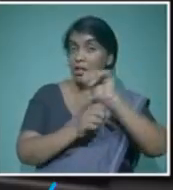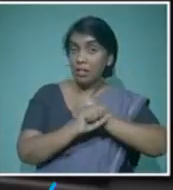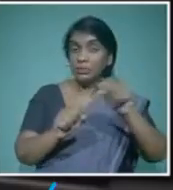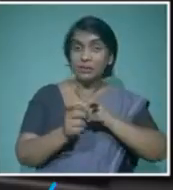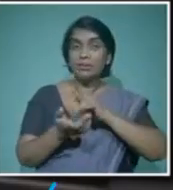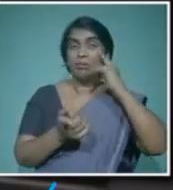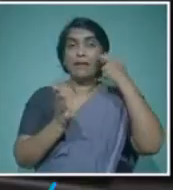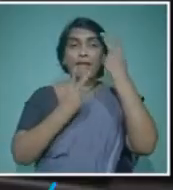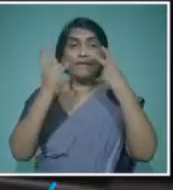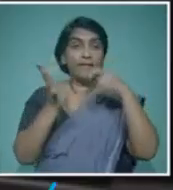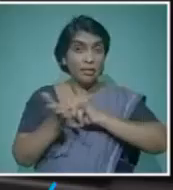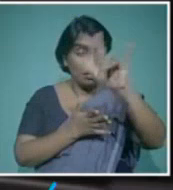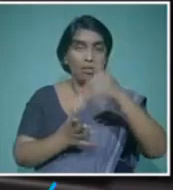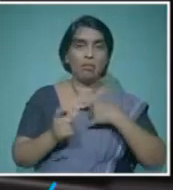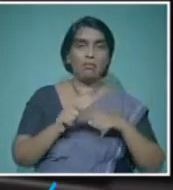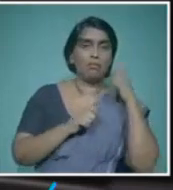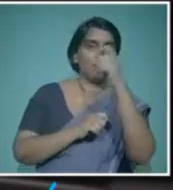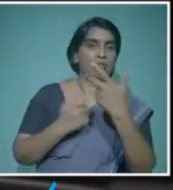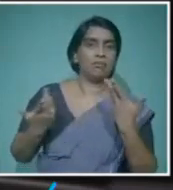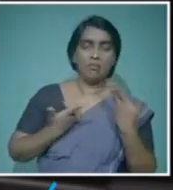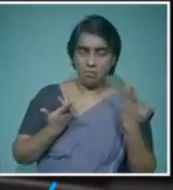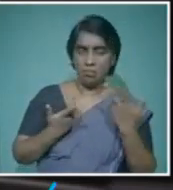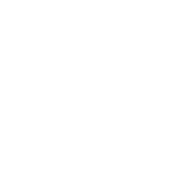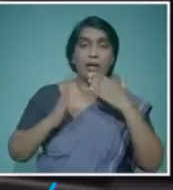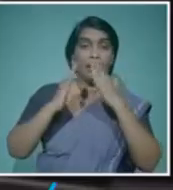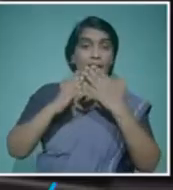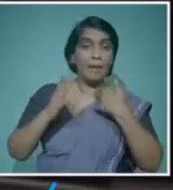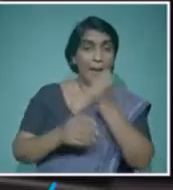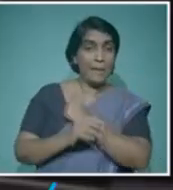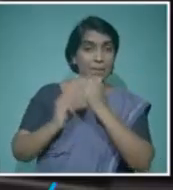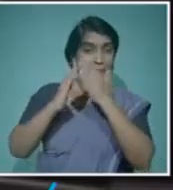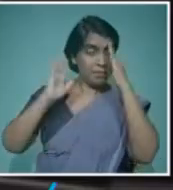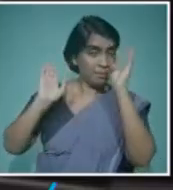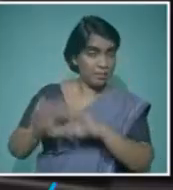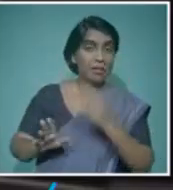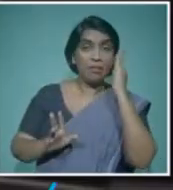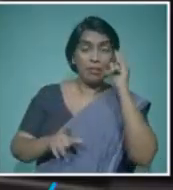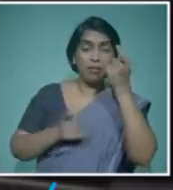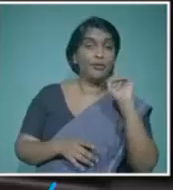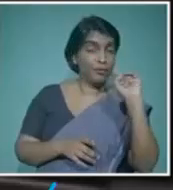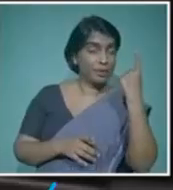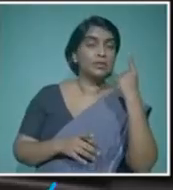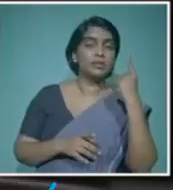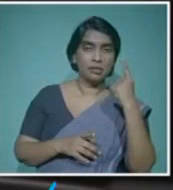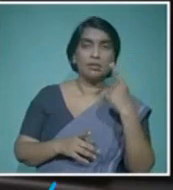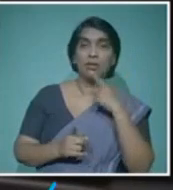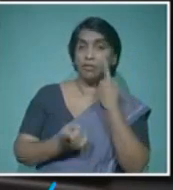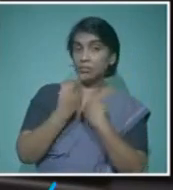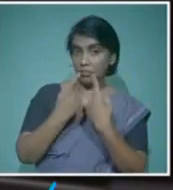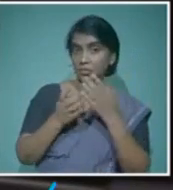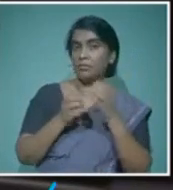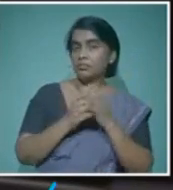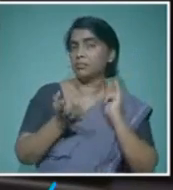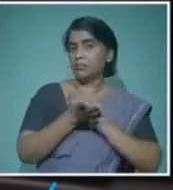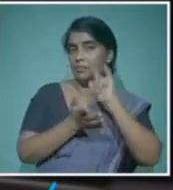විශේෂ කැබිනට් අනුමැතියක් අපි ලබා ගත්තා. මේ සුරක්ෂා නිවාසවලට පැමිණලා ඉන්න කාන්තාවන් ආපසු ගෙන්වා ගැනීමට පළමුවෙන් අපේ විමර්ශන කණ්ඩායමක්